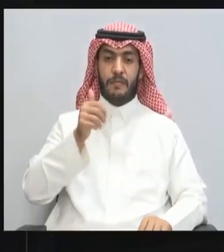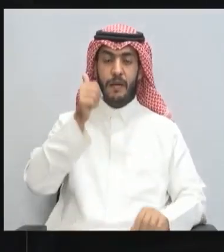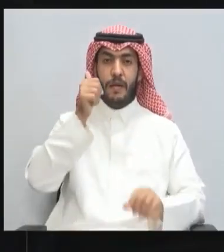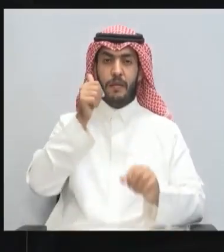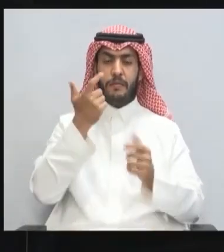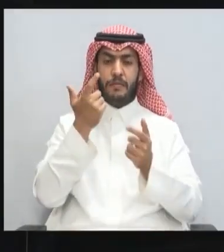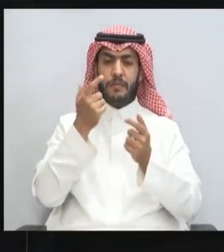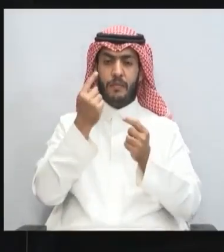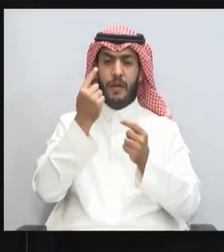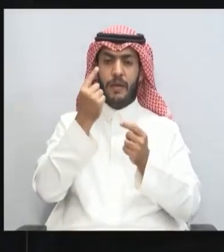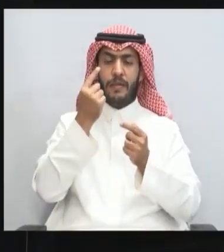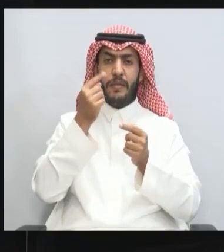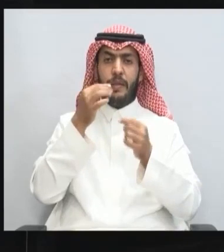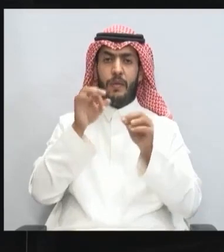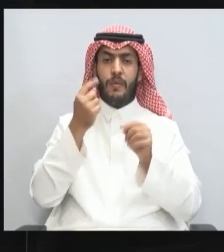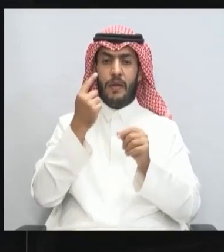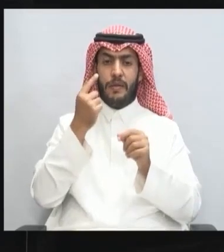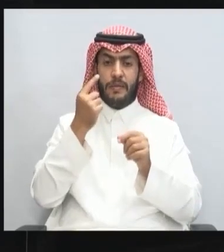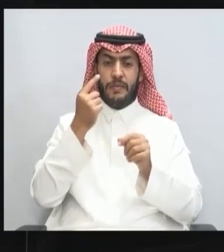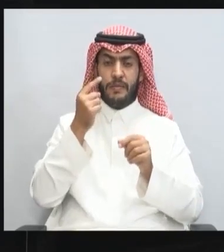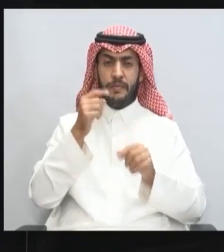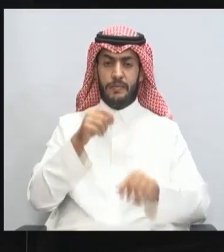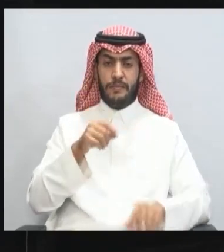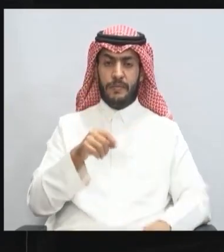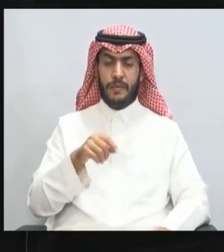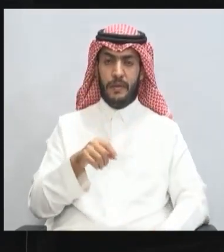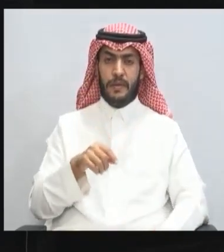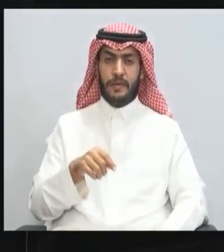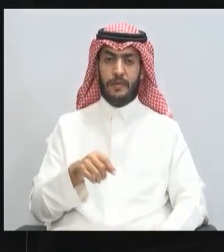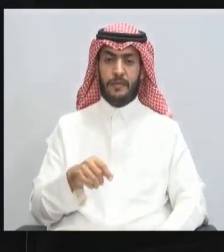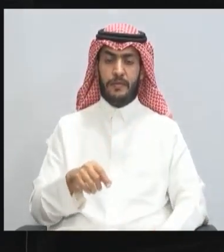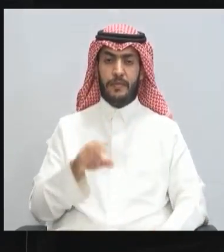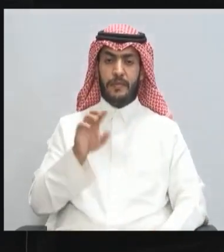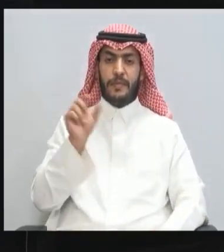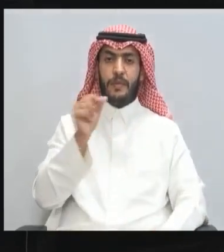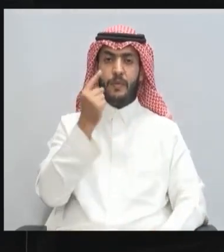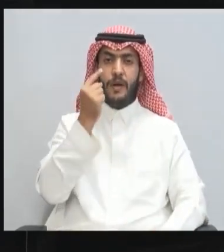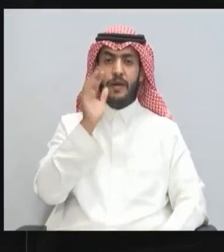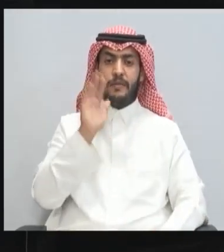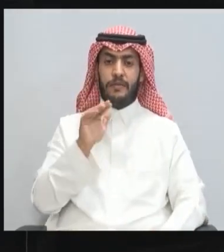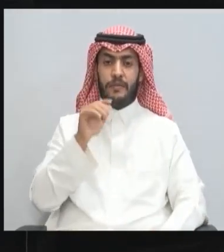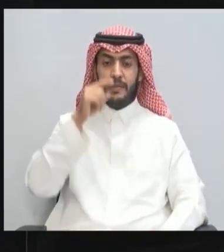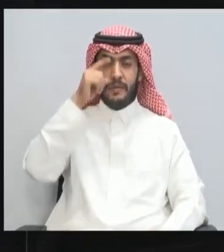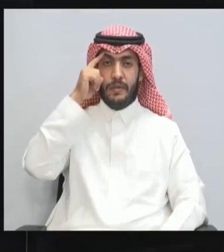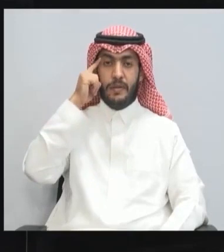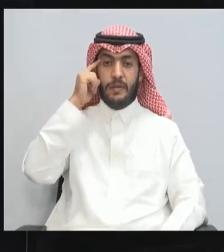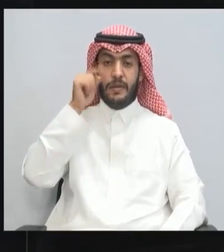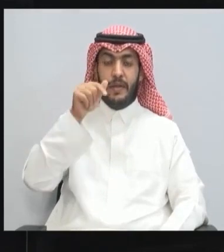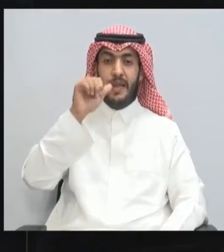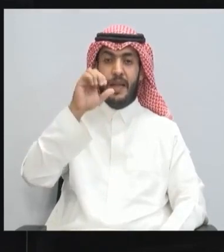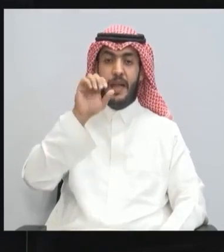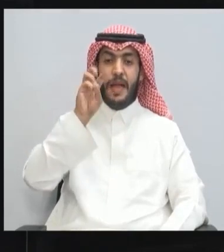معقد منشط واحد فقط هنا فرضا انه تكون معقد منشط واحد فقط اذا ستكون